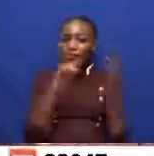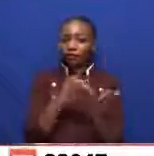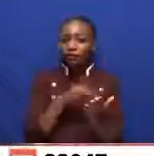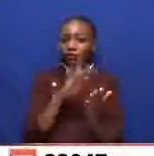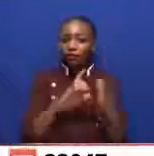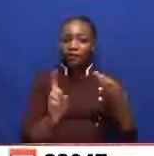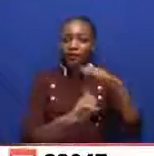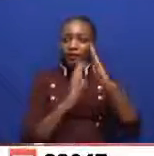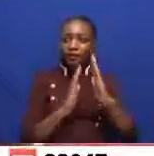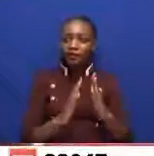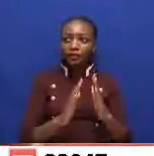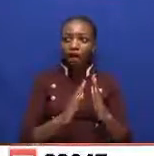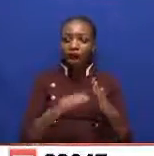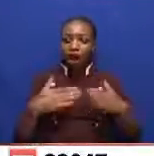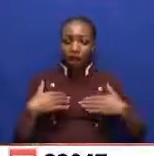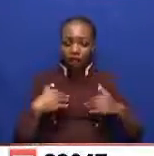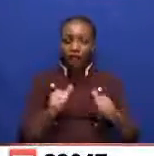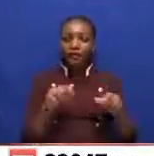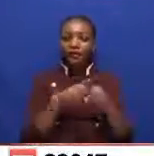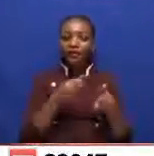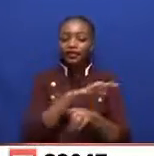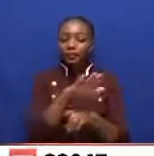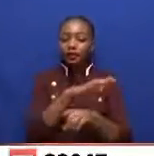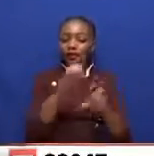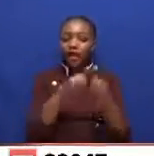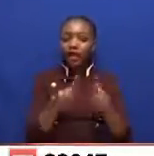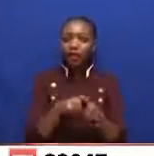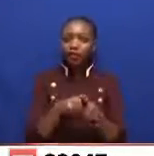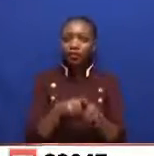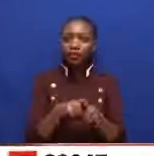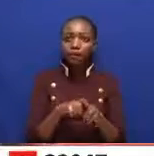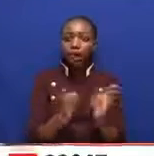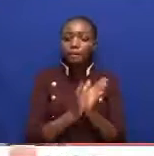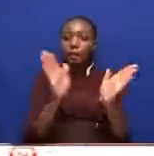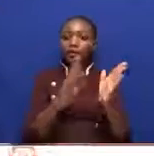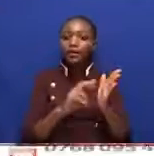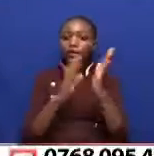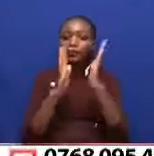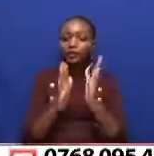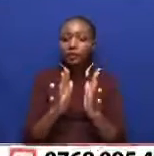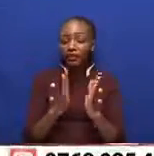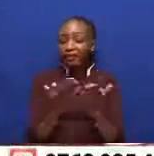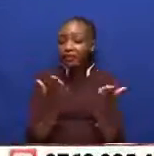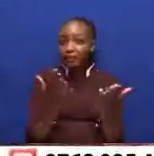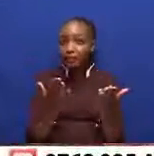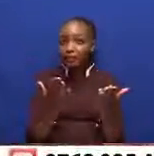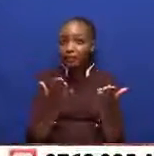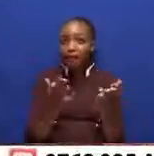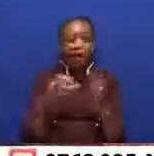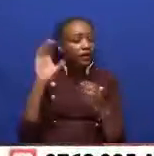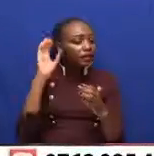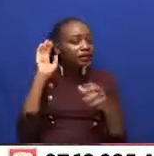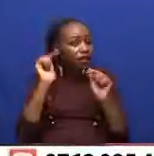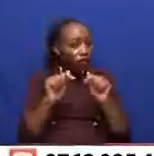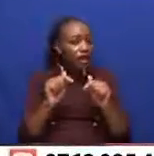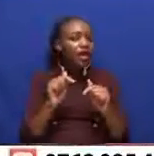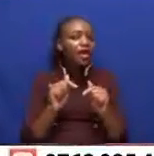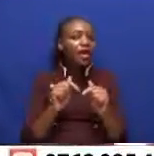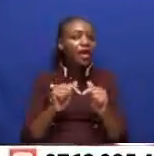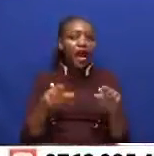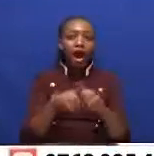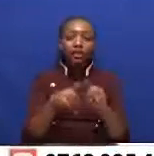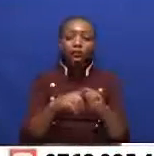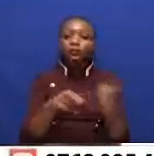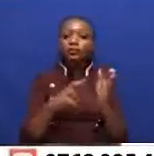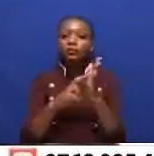afya Dr. Anthony Walela na mwenzake wa usimamizi wa umma Richard Sabwami umesikizwa alasiri ya leo.